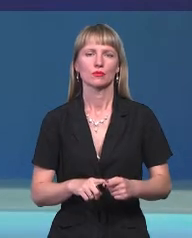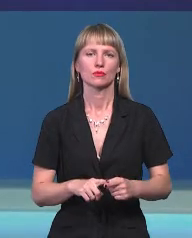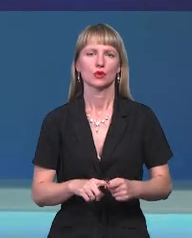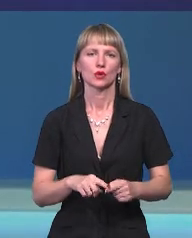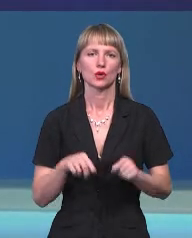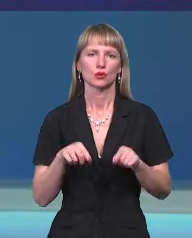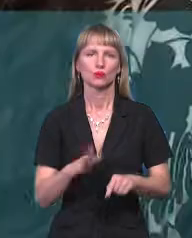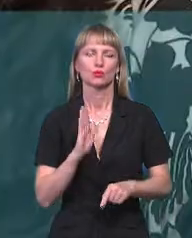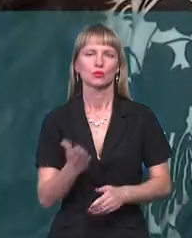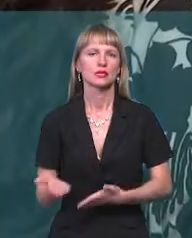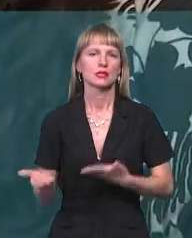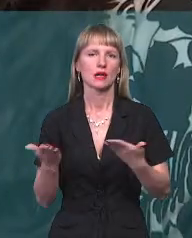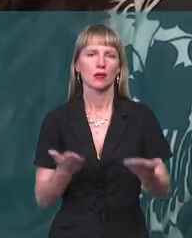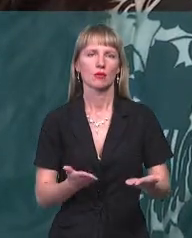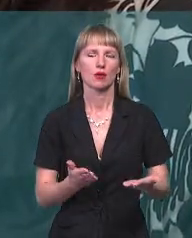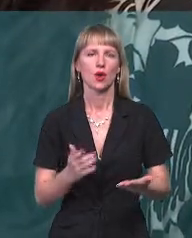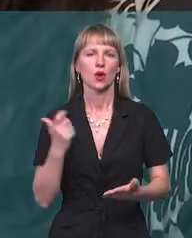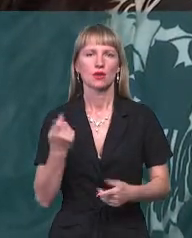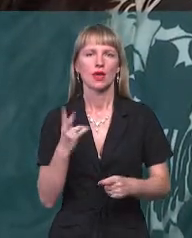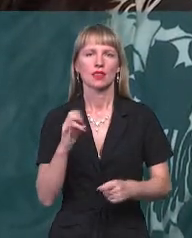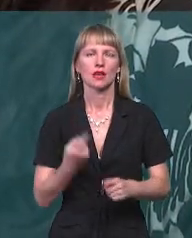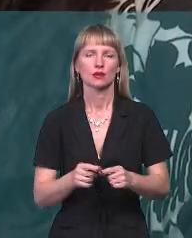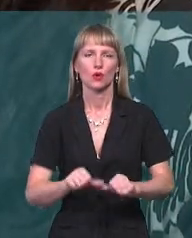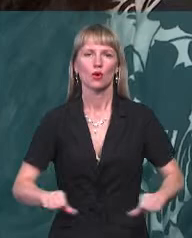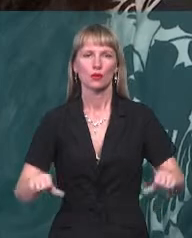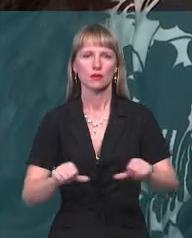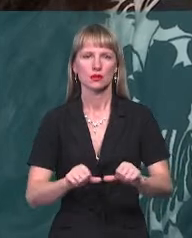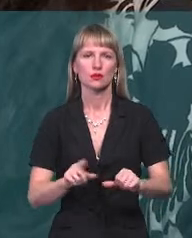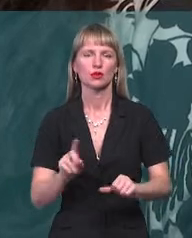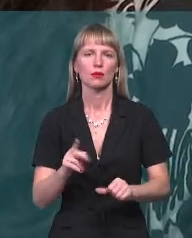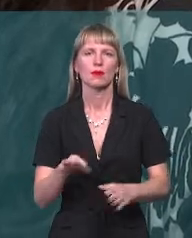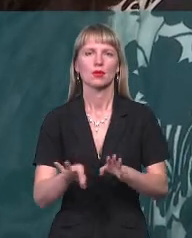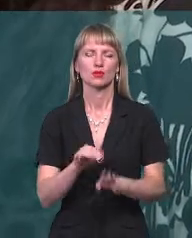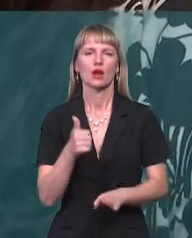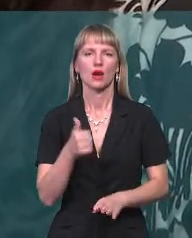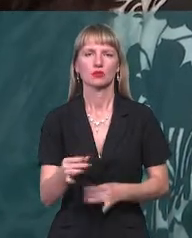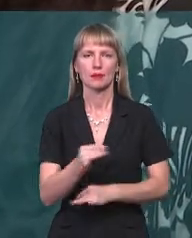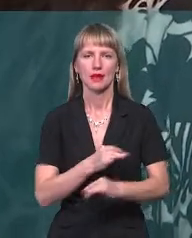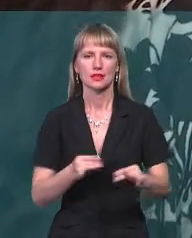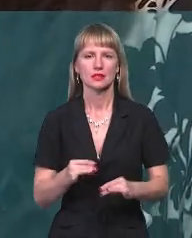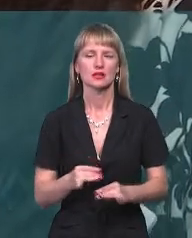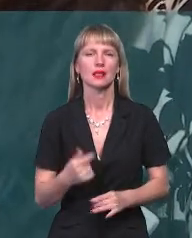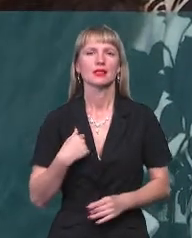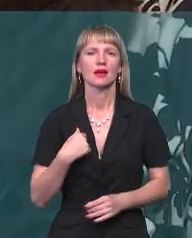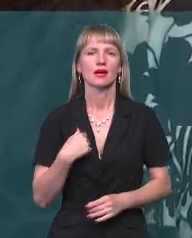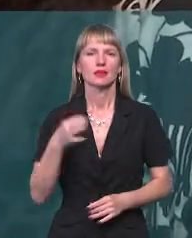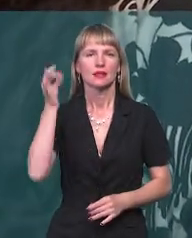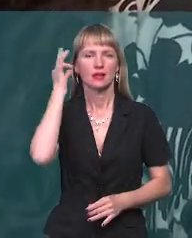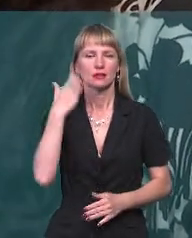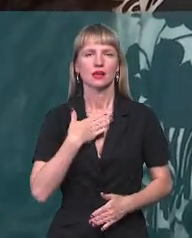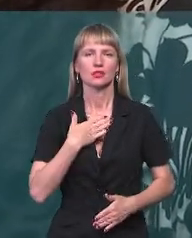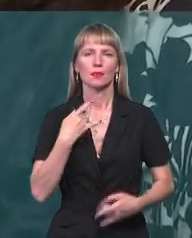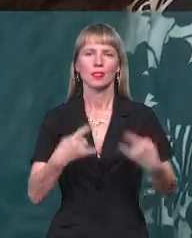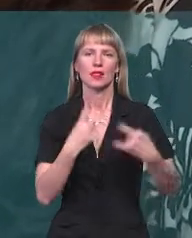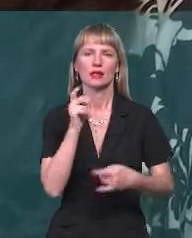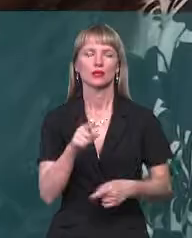туди буде запрошений власники на цю комісію для того, щоб получилася відверта бесіда. Дякую. Я нагадую нашим